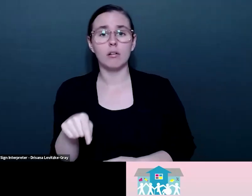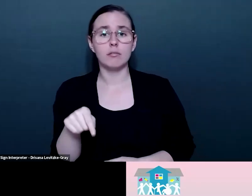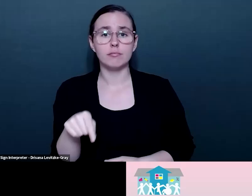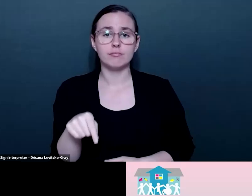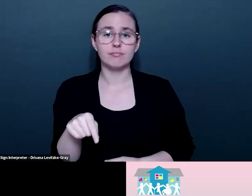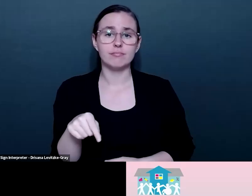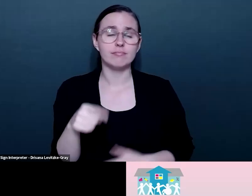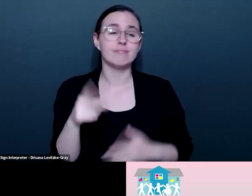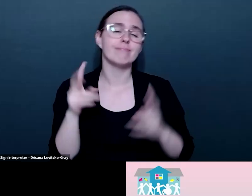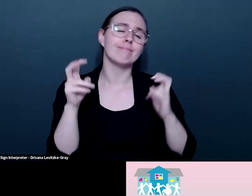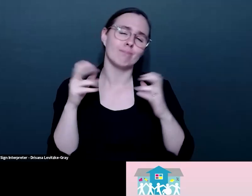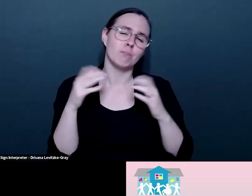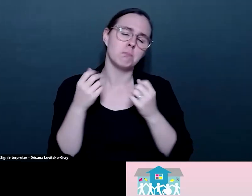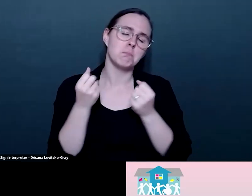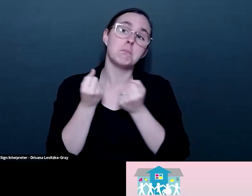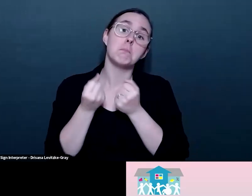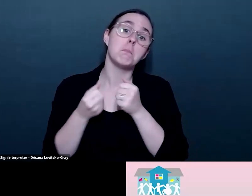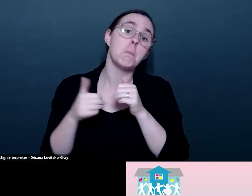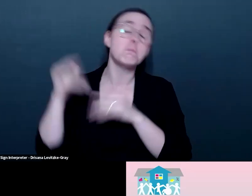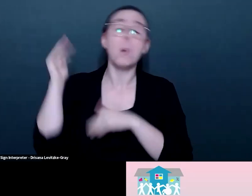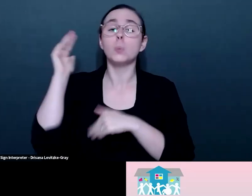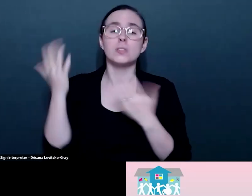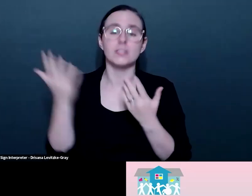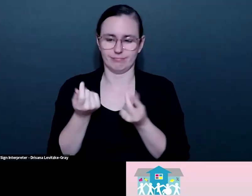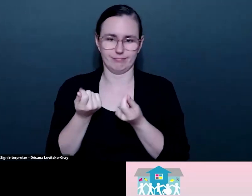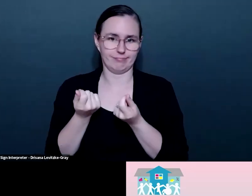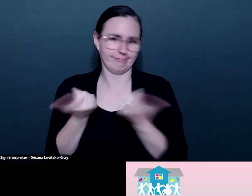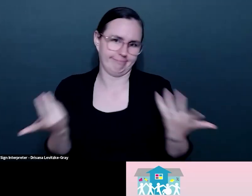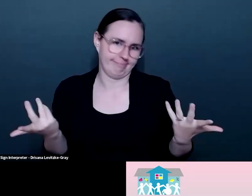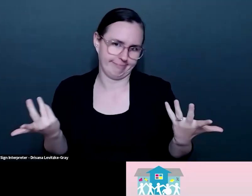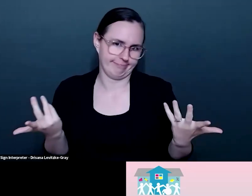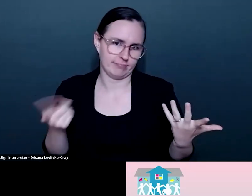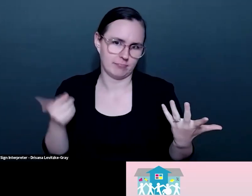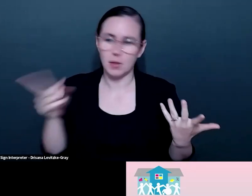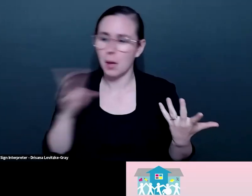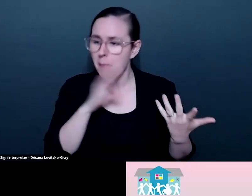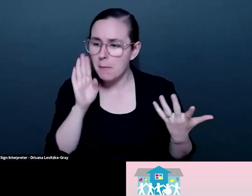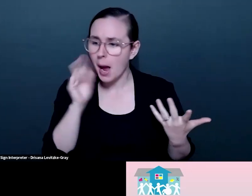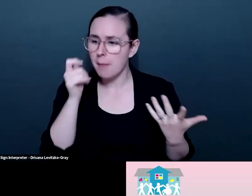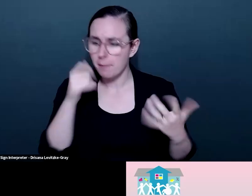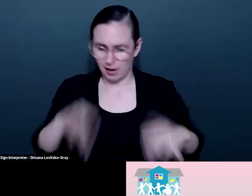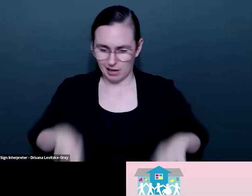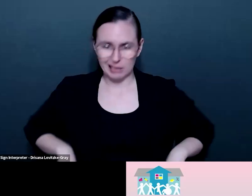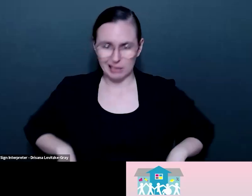problème socio-économique, donc les parents ne sont pas en mesure d'envoyer leurs enfants à l'école.